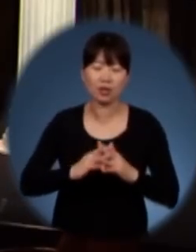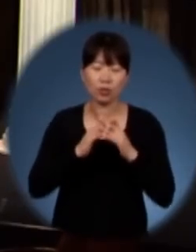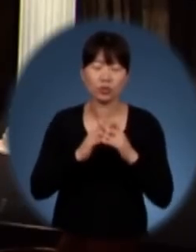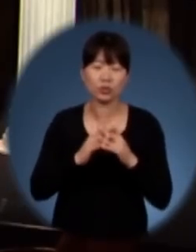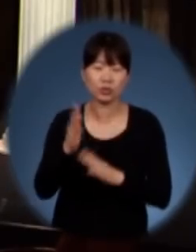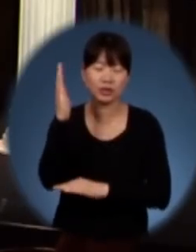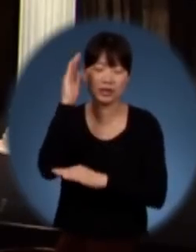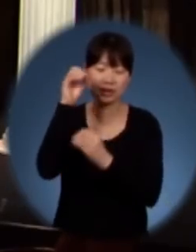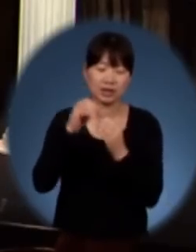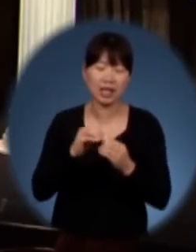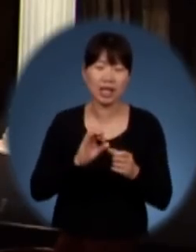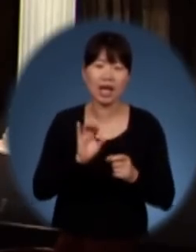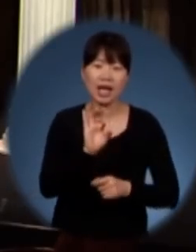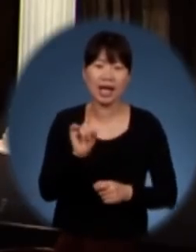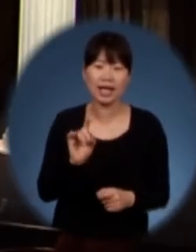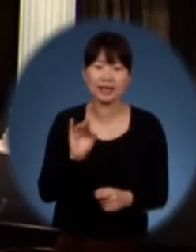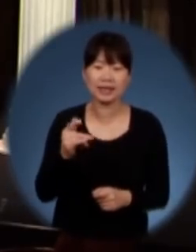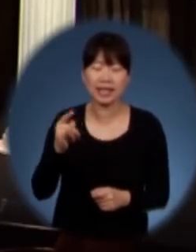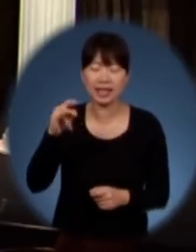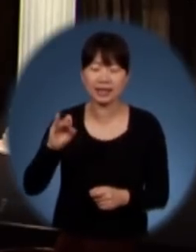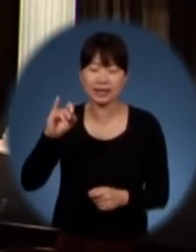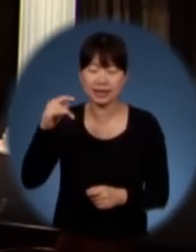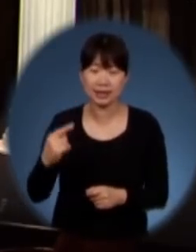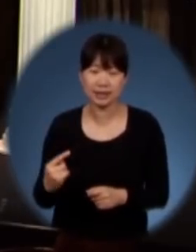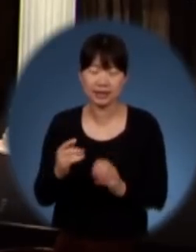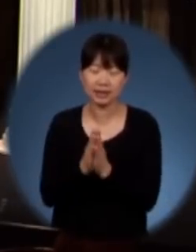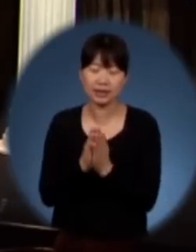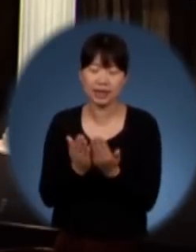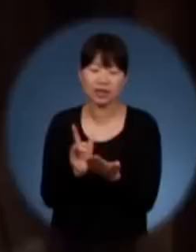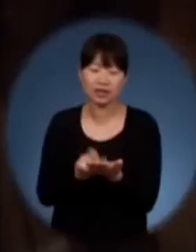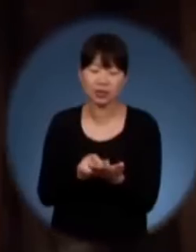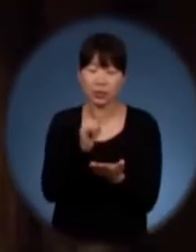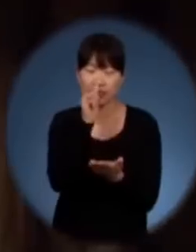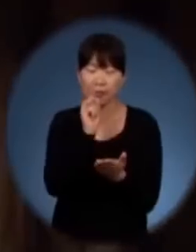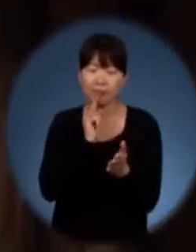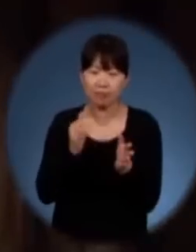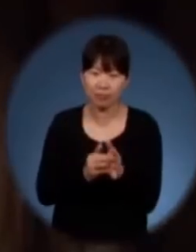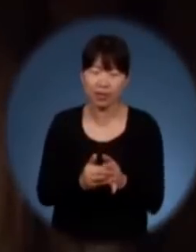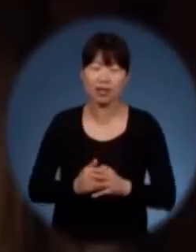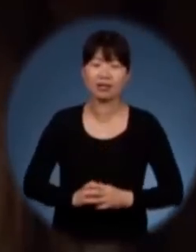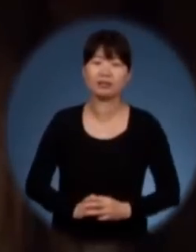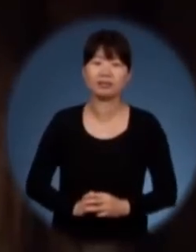아이 네이드는 책에 기록되어 있습니다